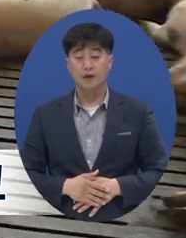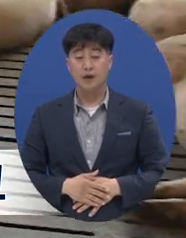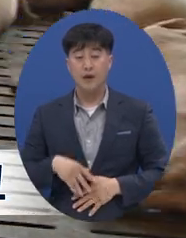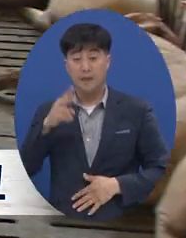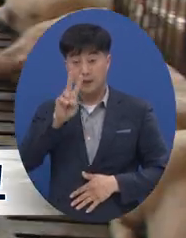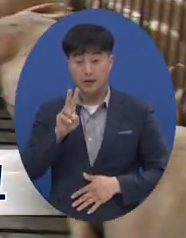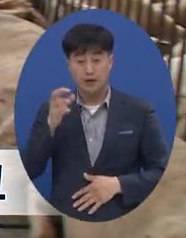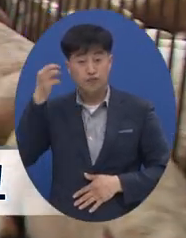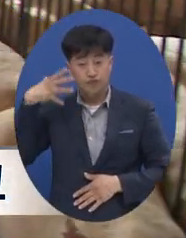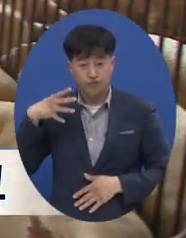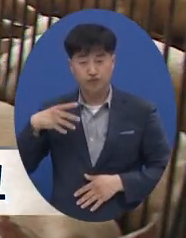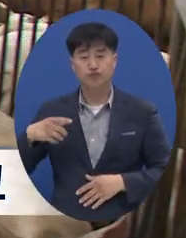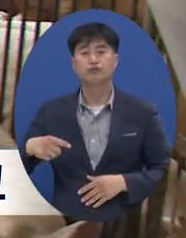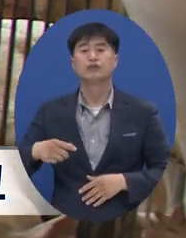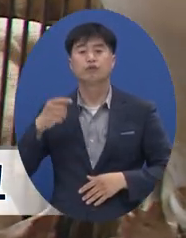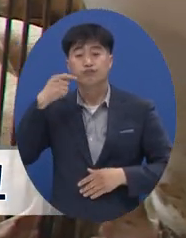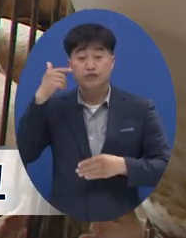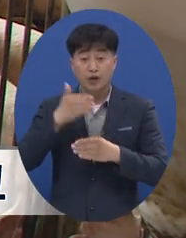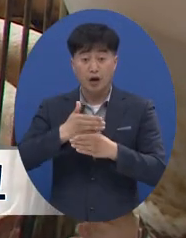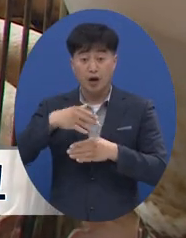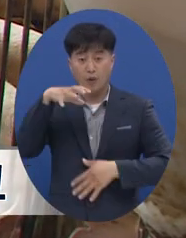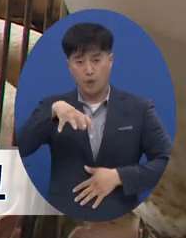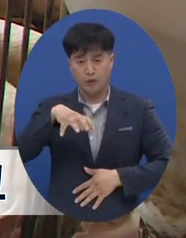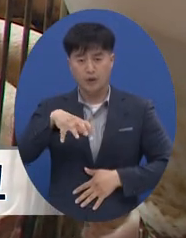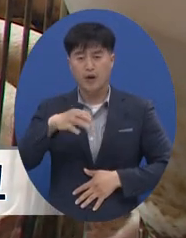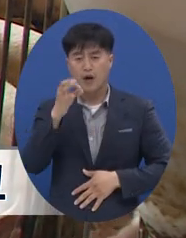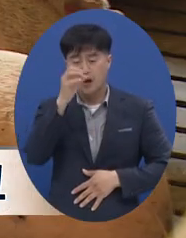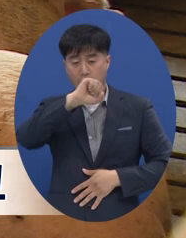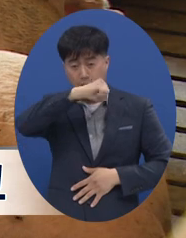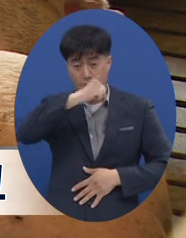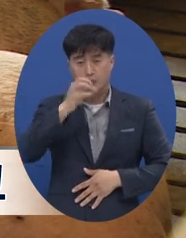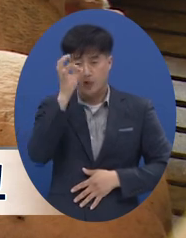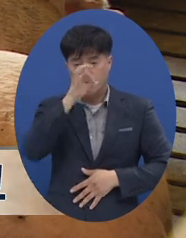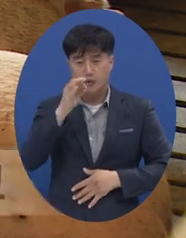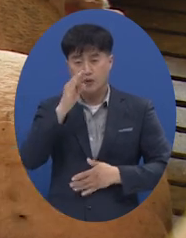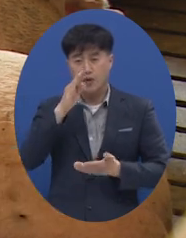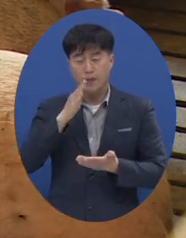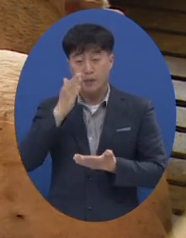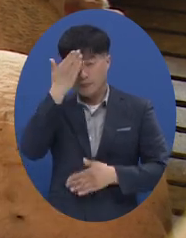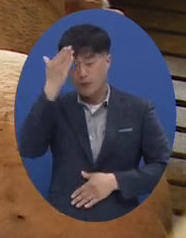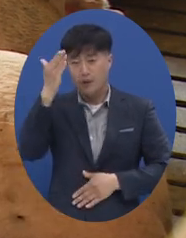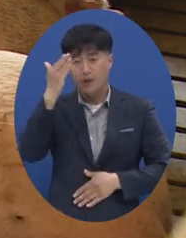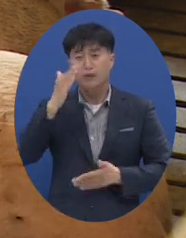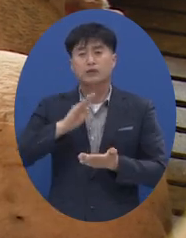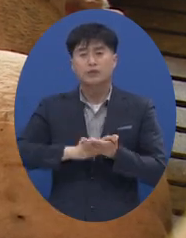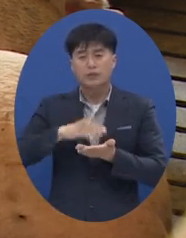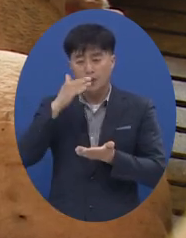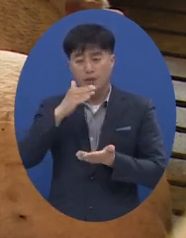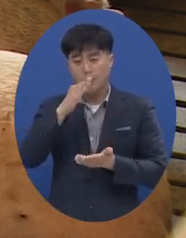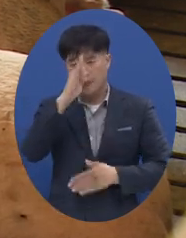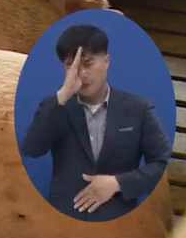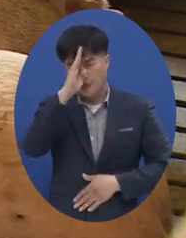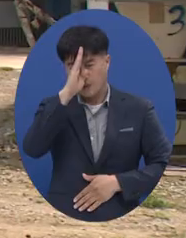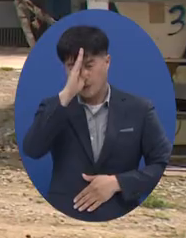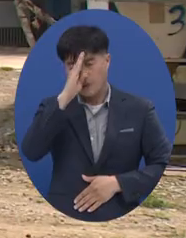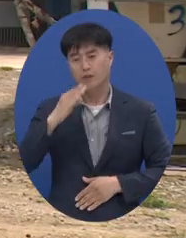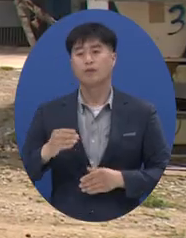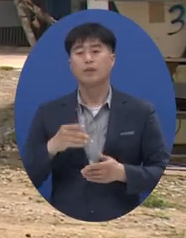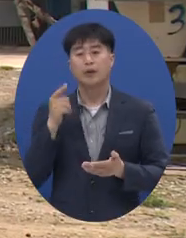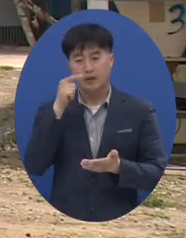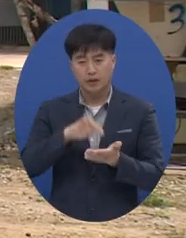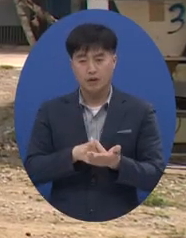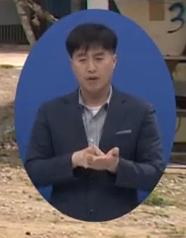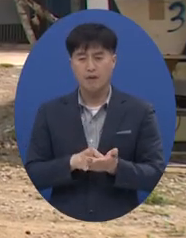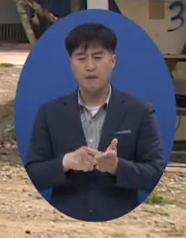베트남과 중국에 이어 최근 북한 자강도에서까지 아프리카 돼지열병이 신고됐습니다. 경기도 접경 지역을 중심으로 대대적인